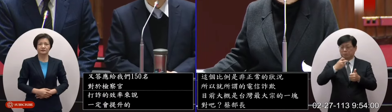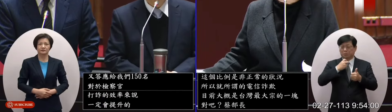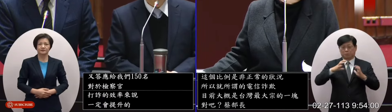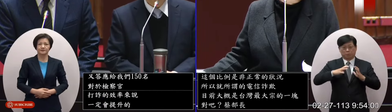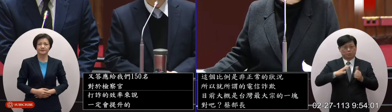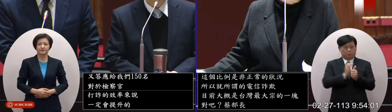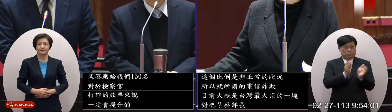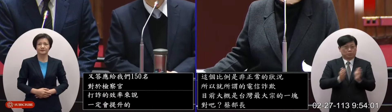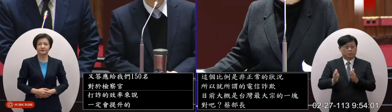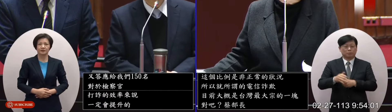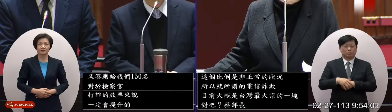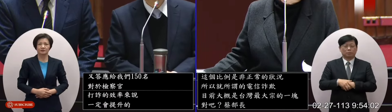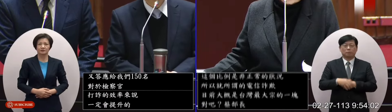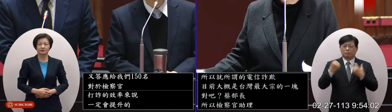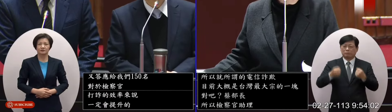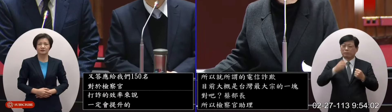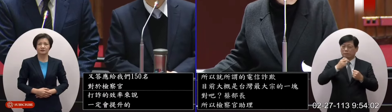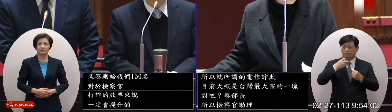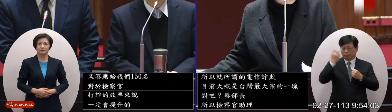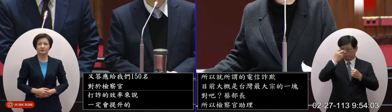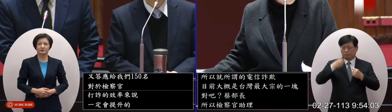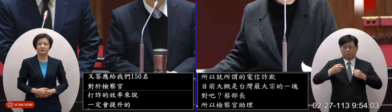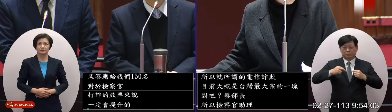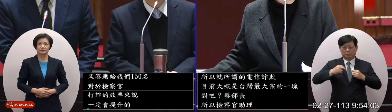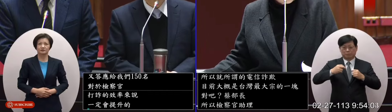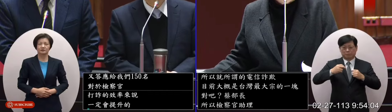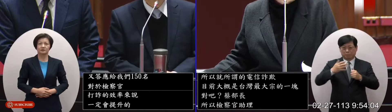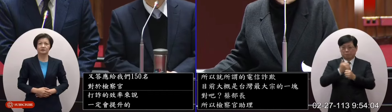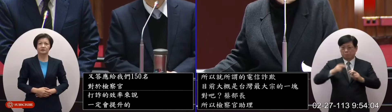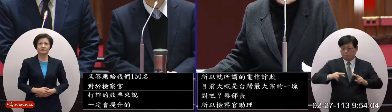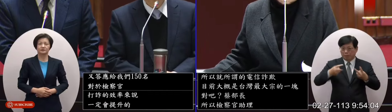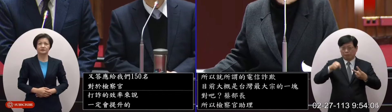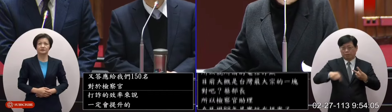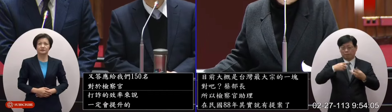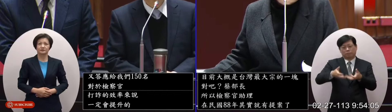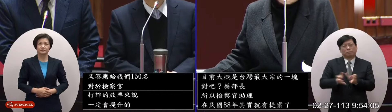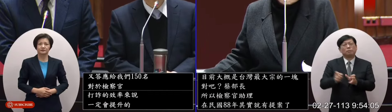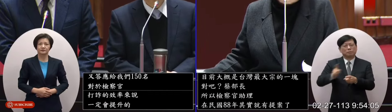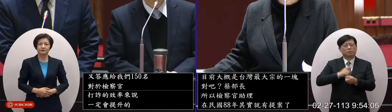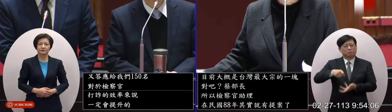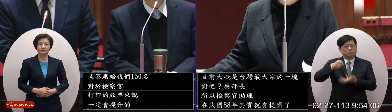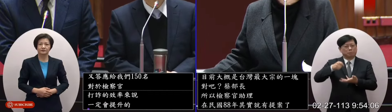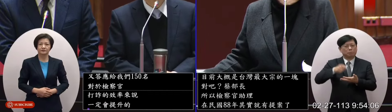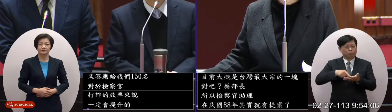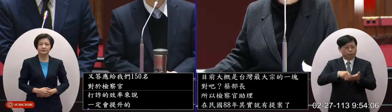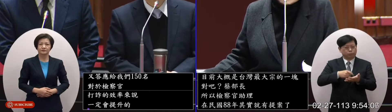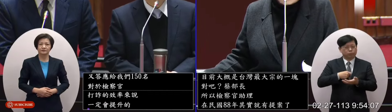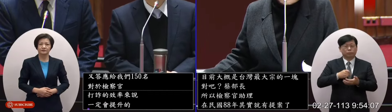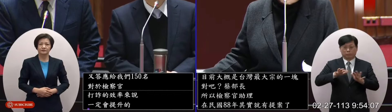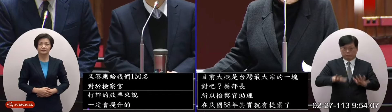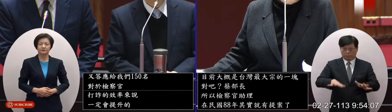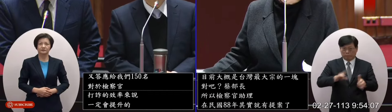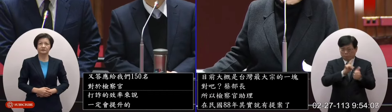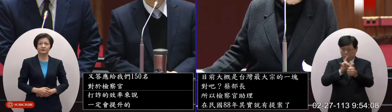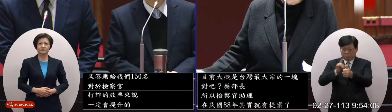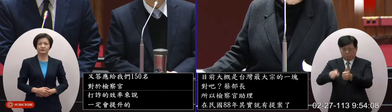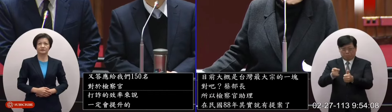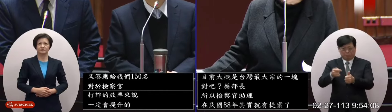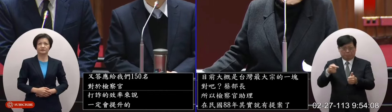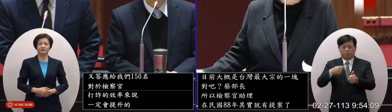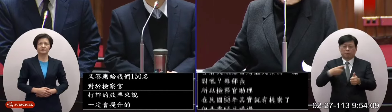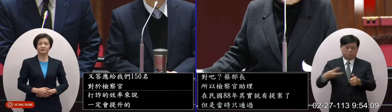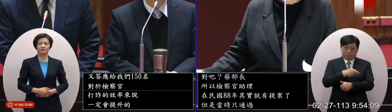在检改后，包括所谓的检改团体，他们一直都在主张。那现在打诈，不管是